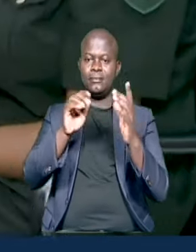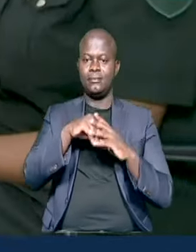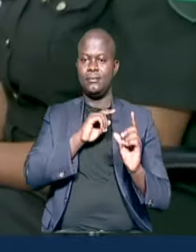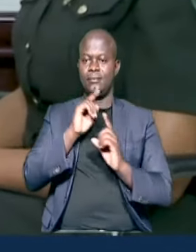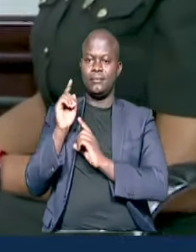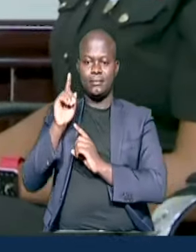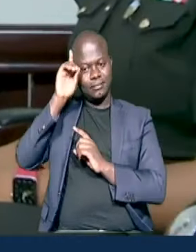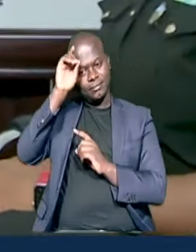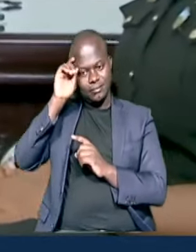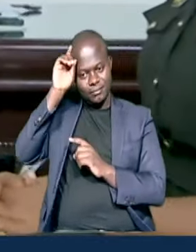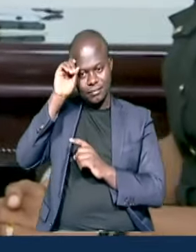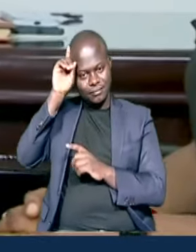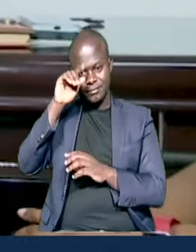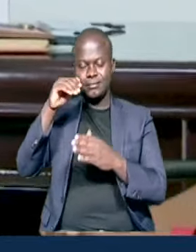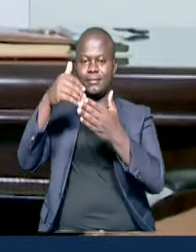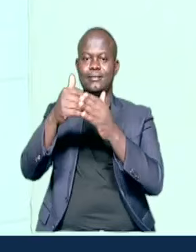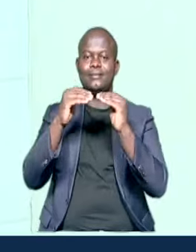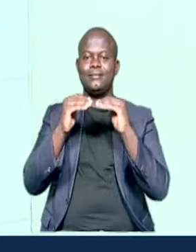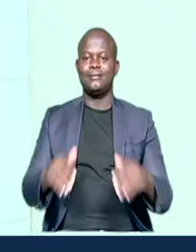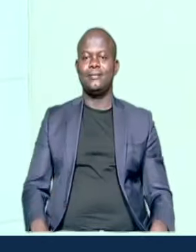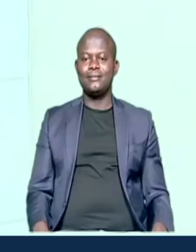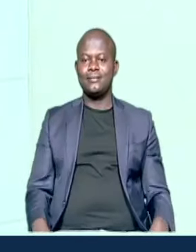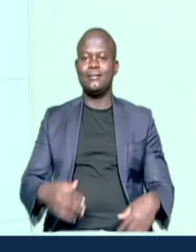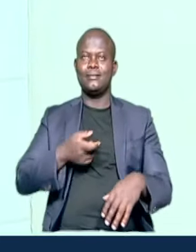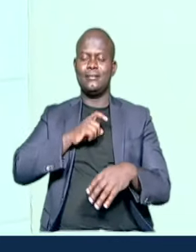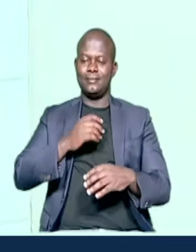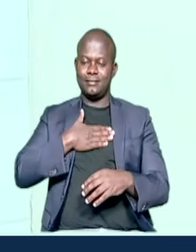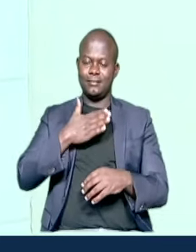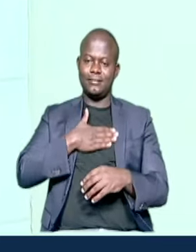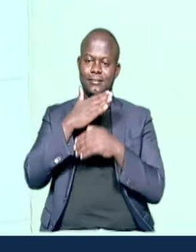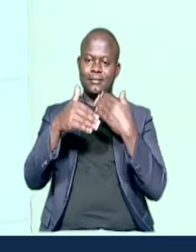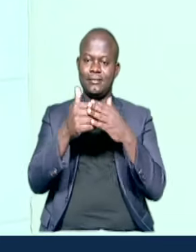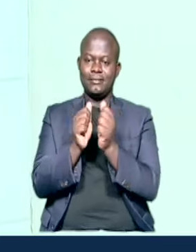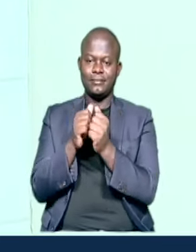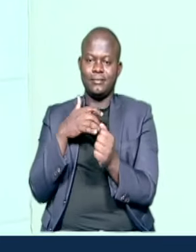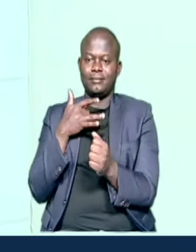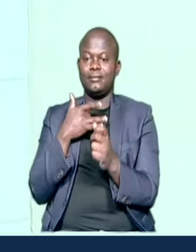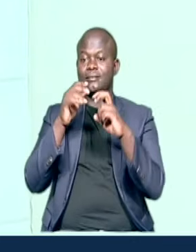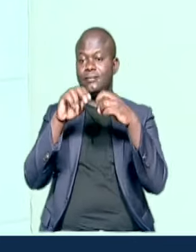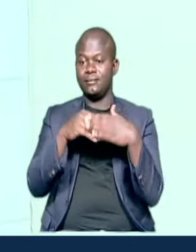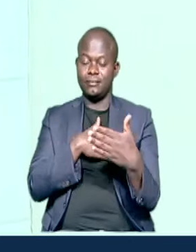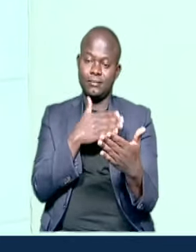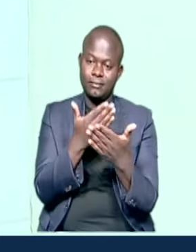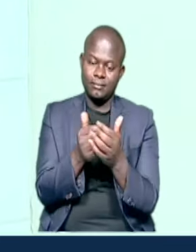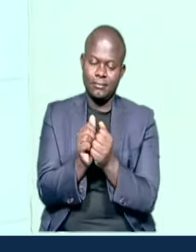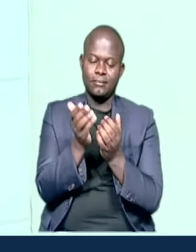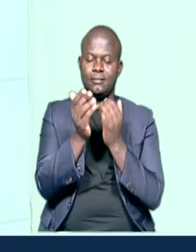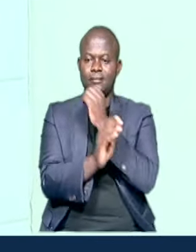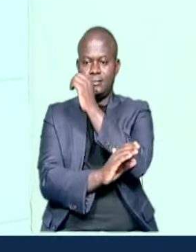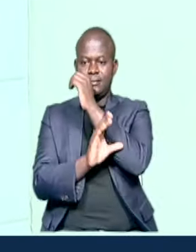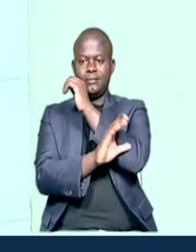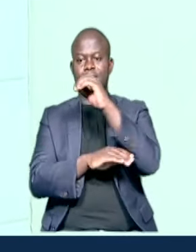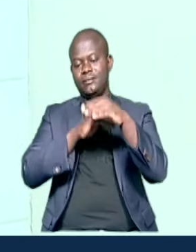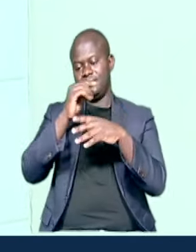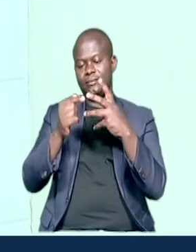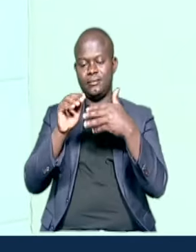wigeze utekereza ko wagira kuri ipeti ibintera ishema bintera kumva ko kwitanga no gukorera igihugu ni